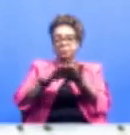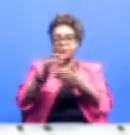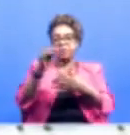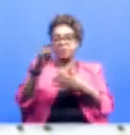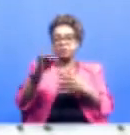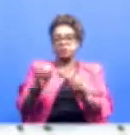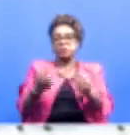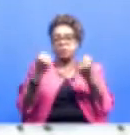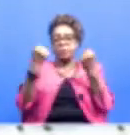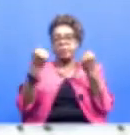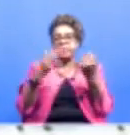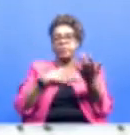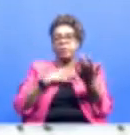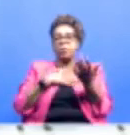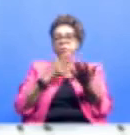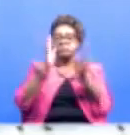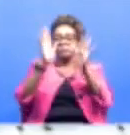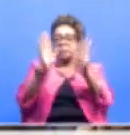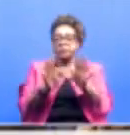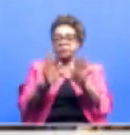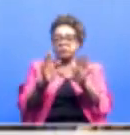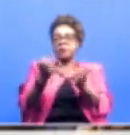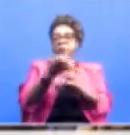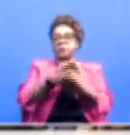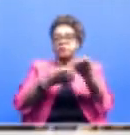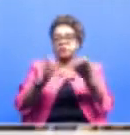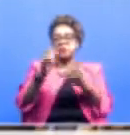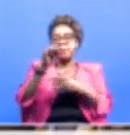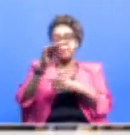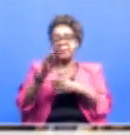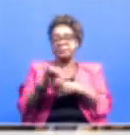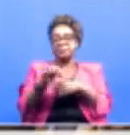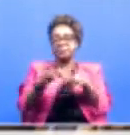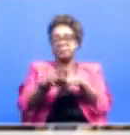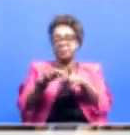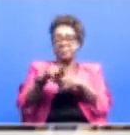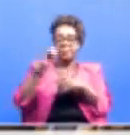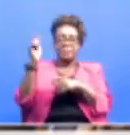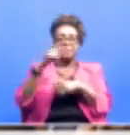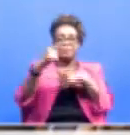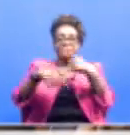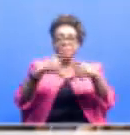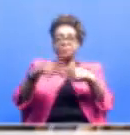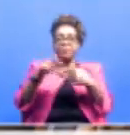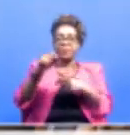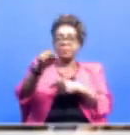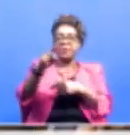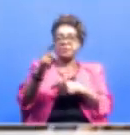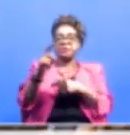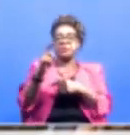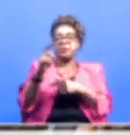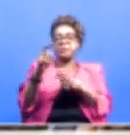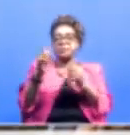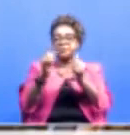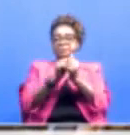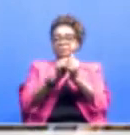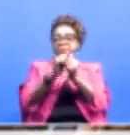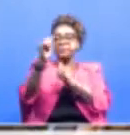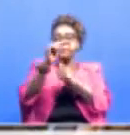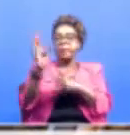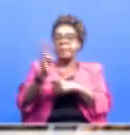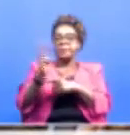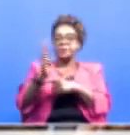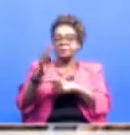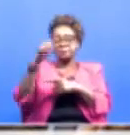and secure our vital ecosystems. Na huku Kenya ikiendelea na safari yake ya kupanda miti bilioni 15,